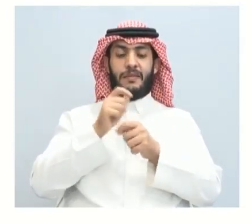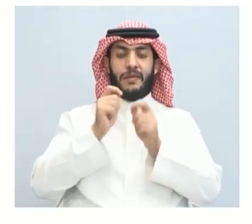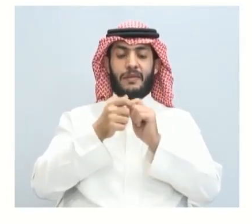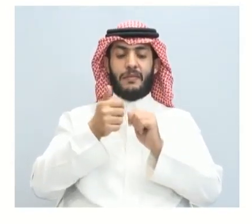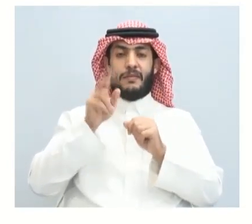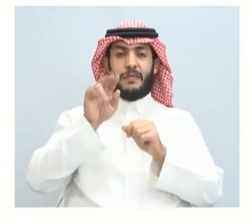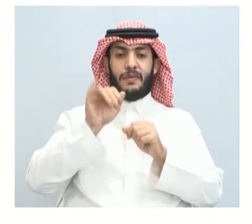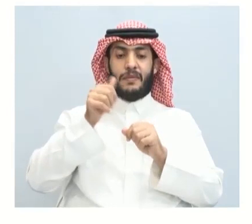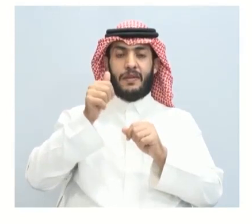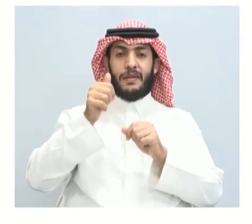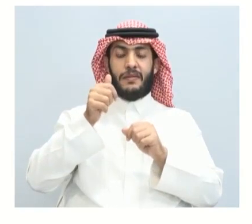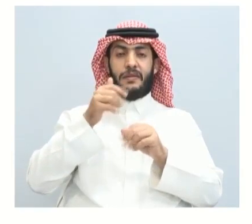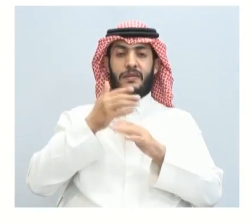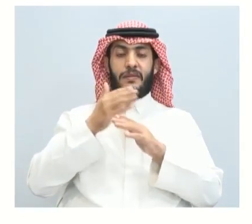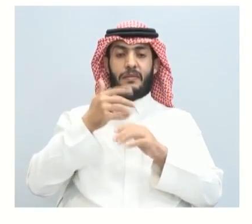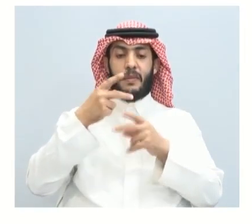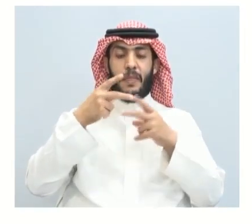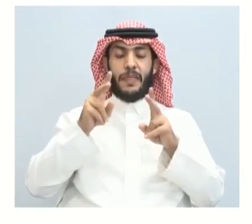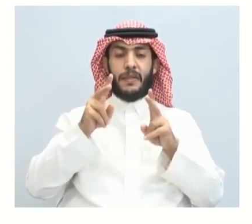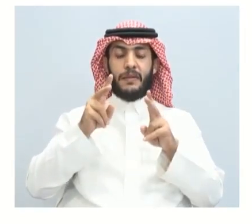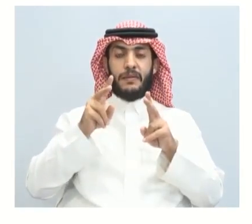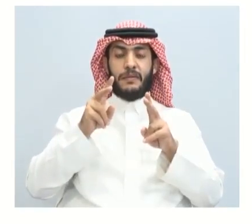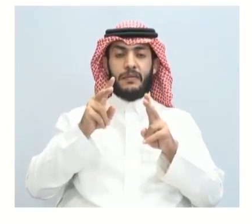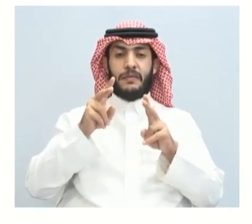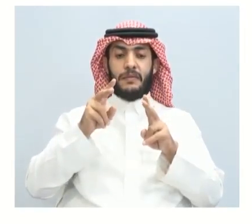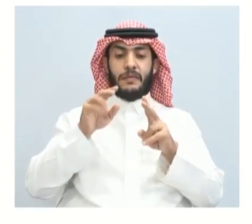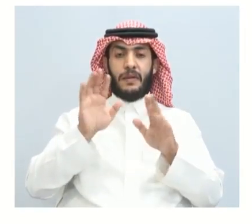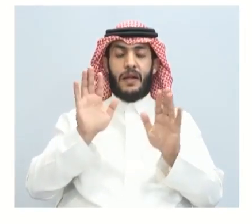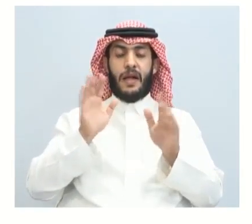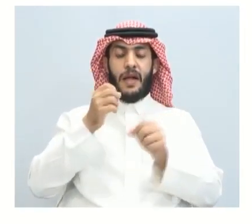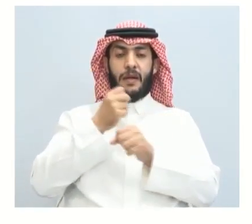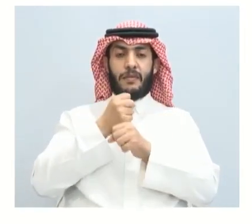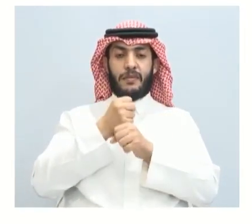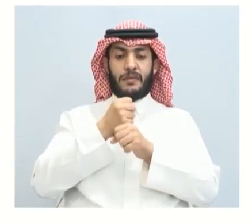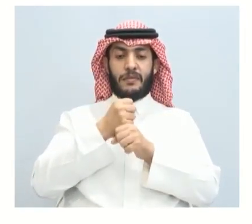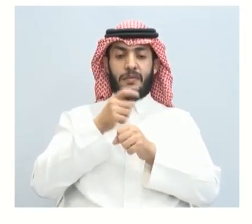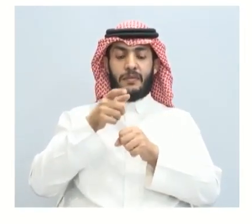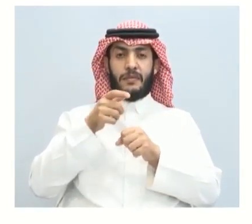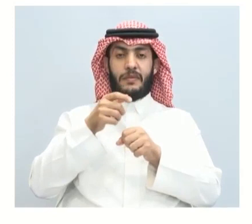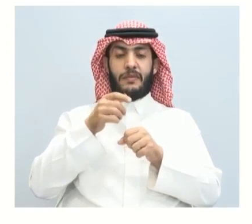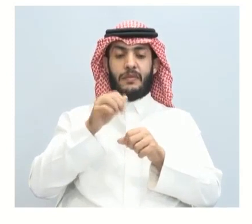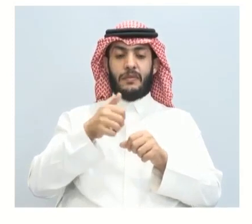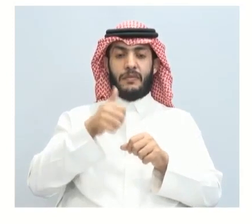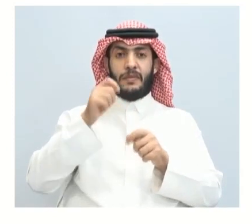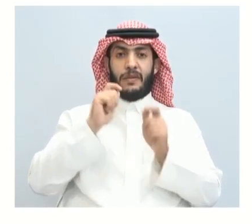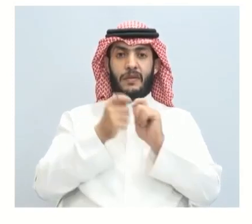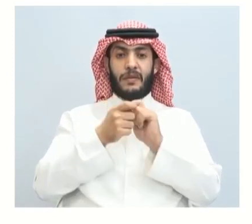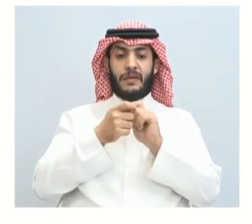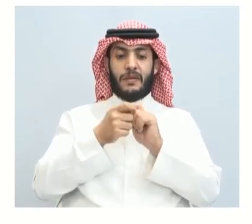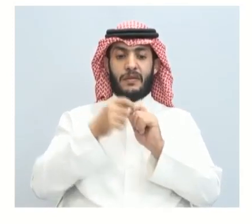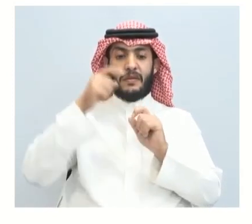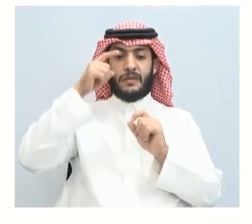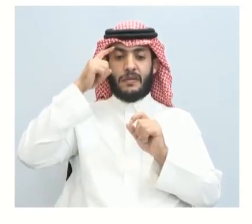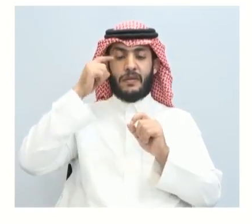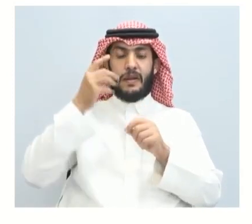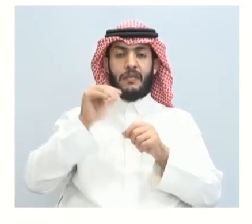اللي تمت عليها طبعا ابدا يعني نبدا باي عمليه نبدا بالعمليه اللي لما تعوض انت مثلا برقم لو عوضت